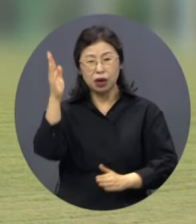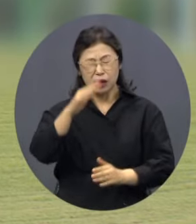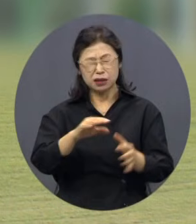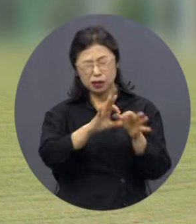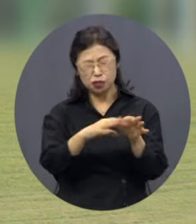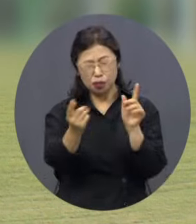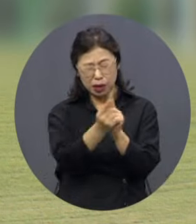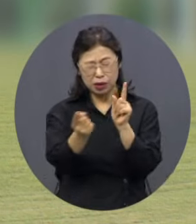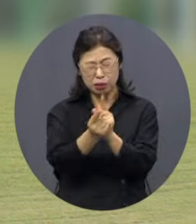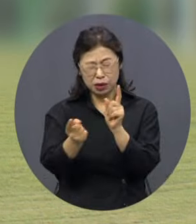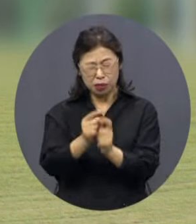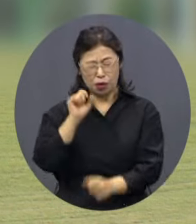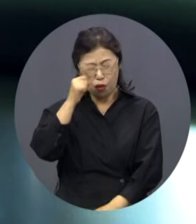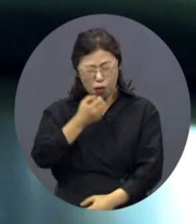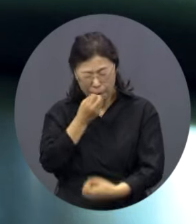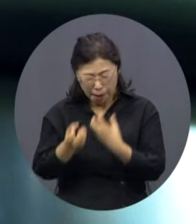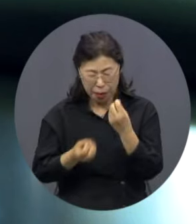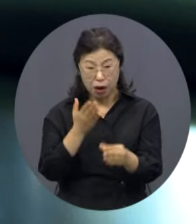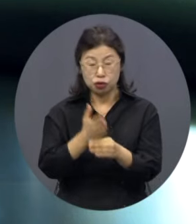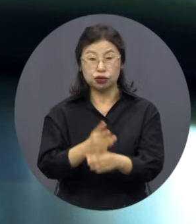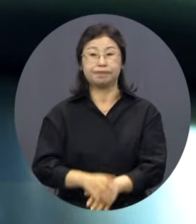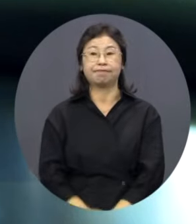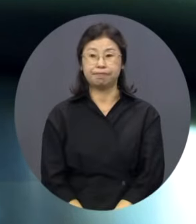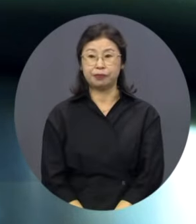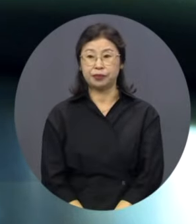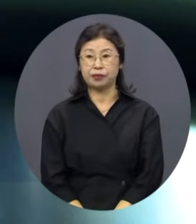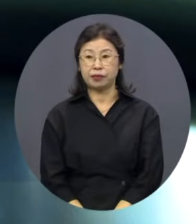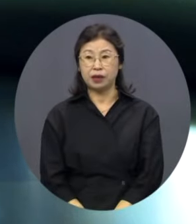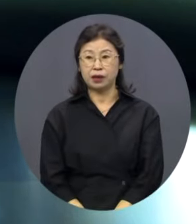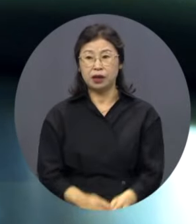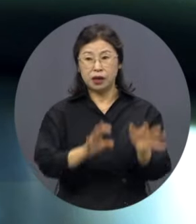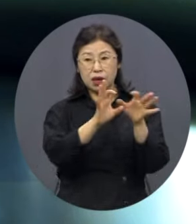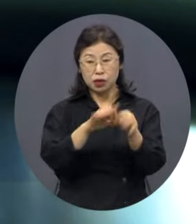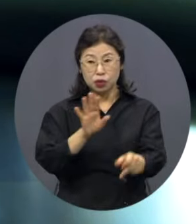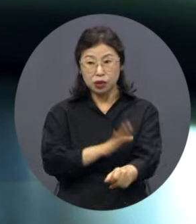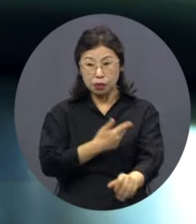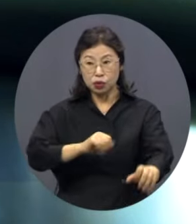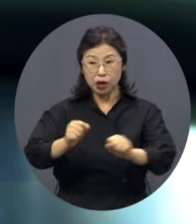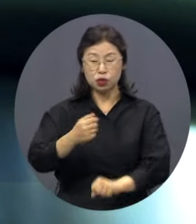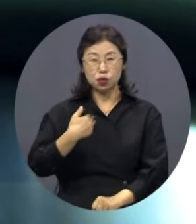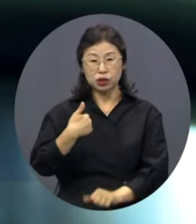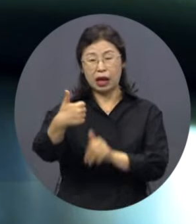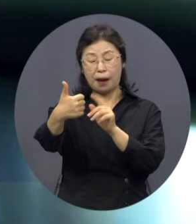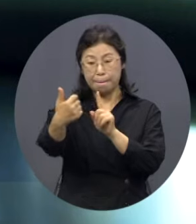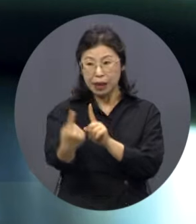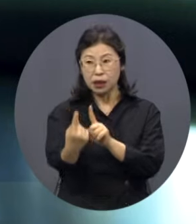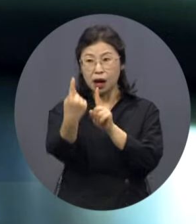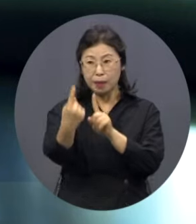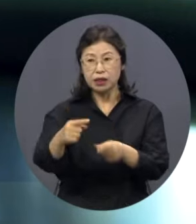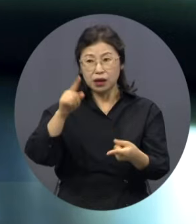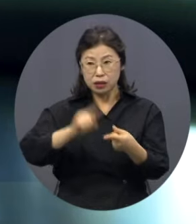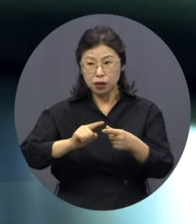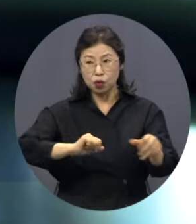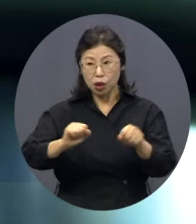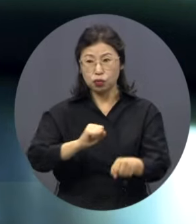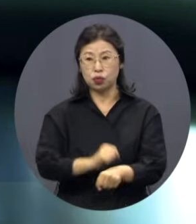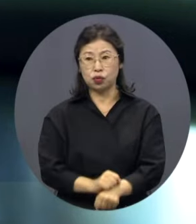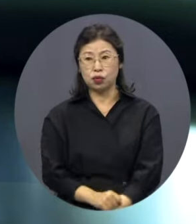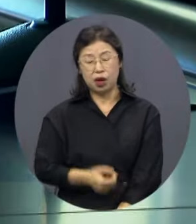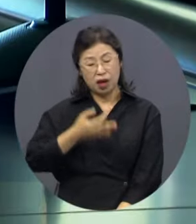어려움을 호소했습니다 계속해서 잘못된 행동을 제해 하고 아니면 그게